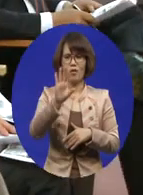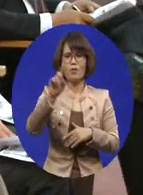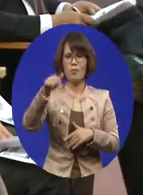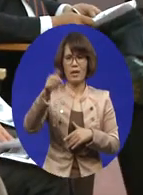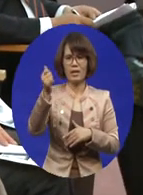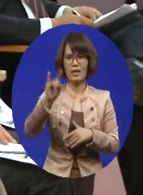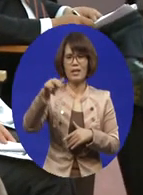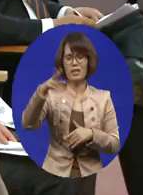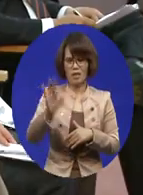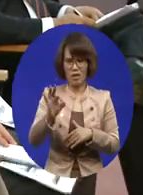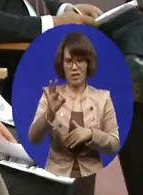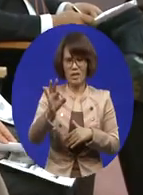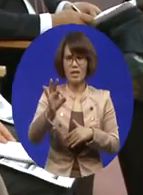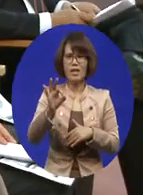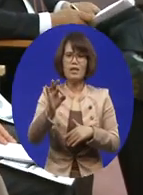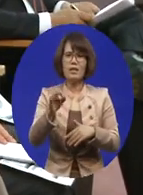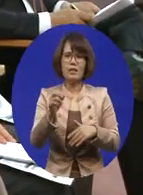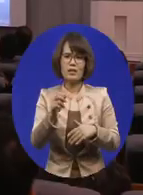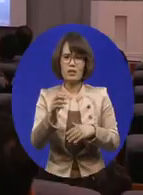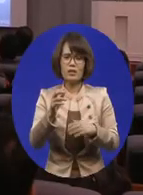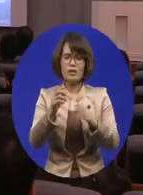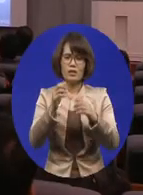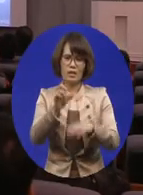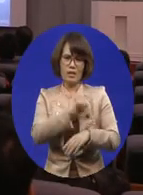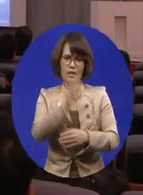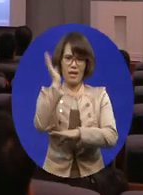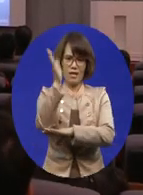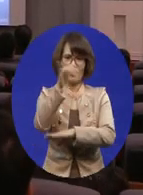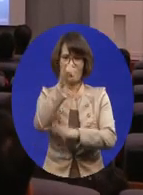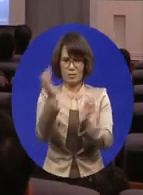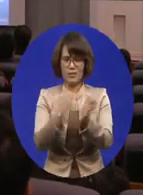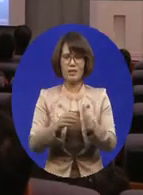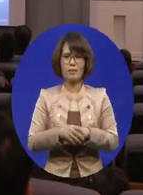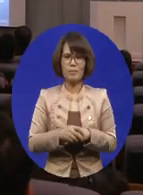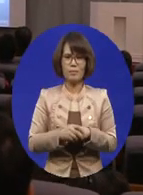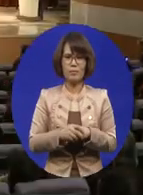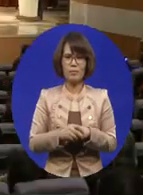사무관이 재난관리 민간협력 활성화를 주제로 강연했습니다.